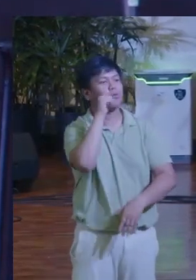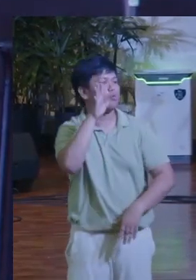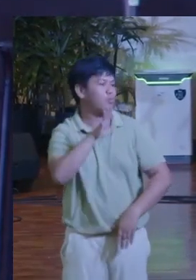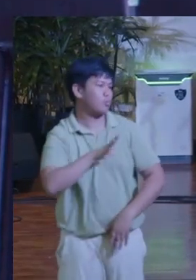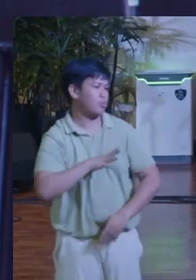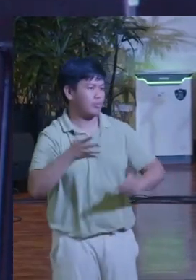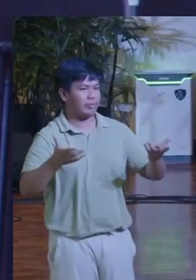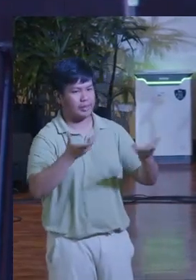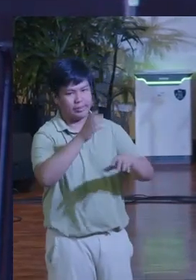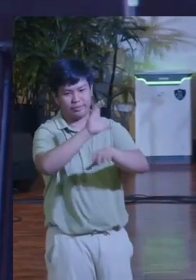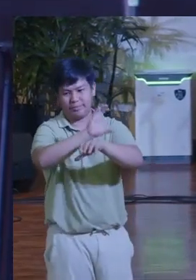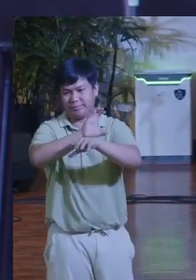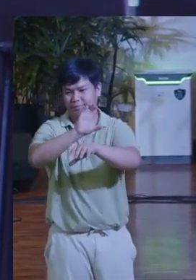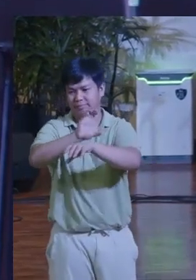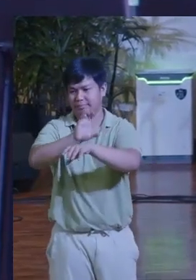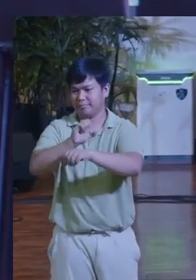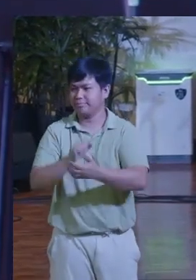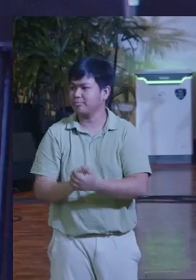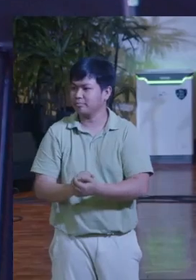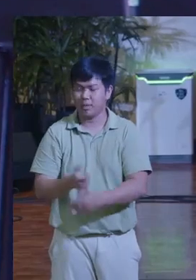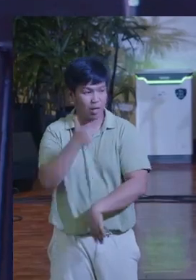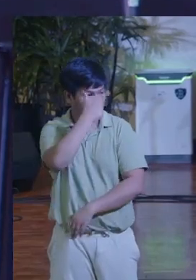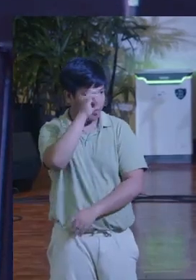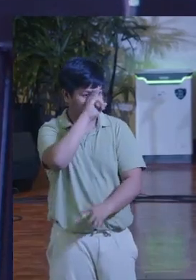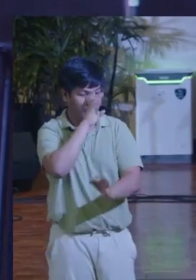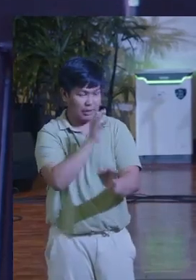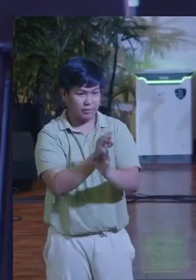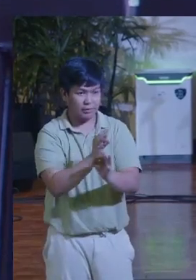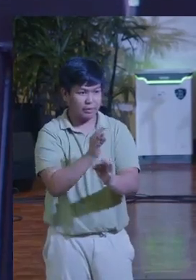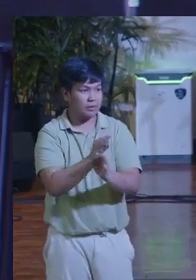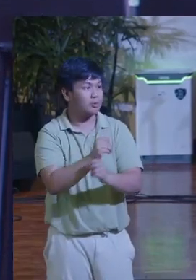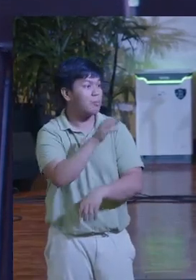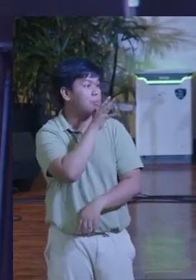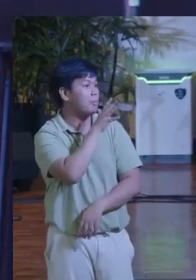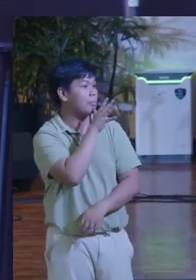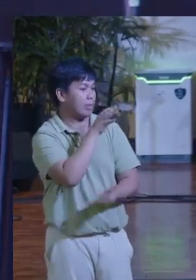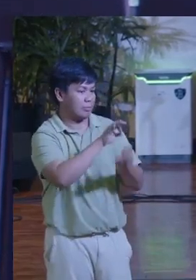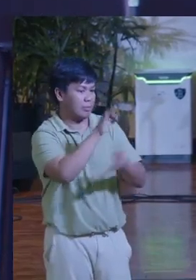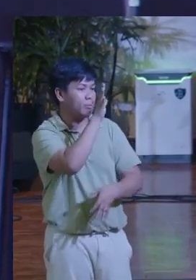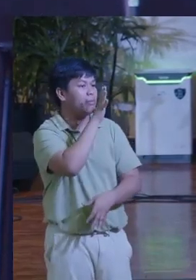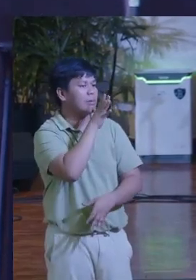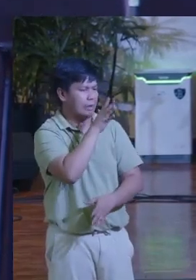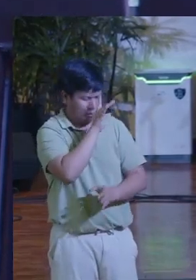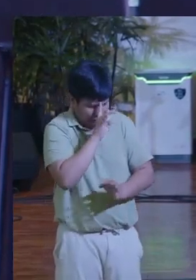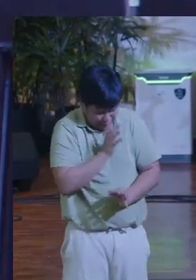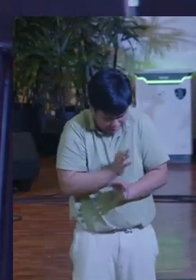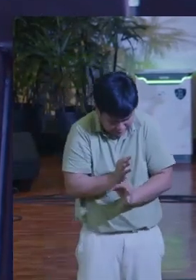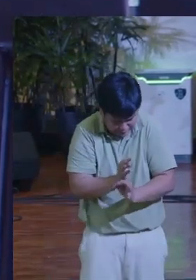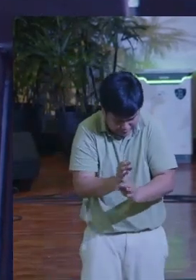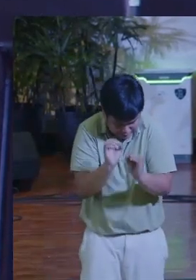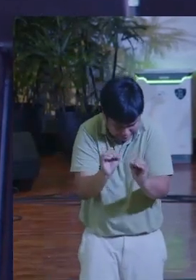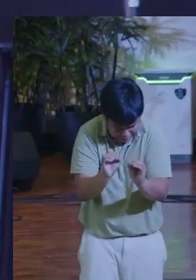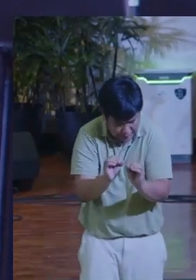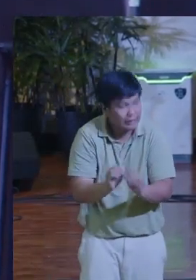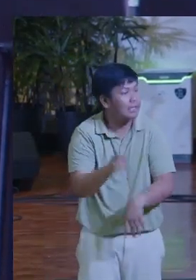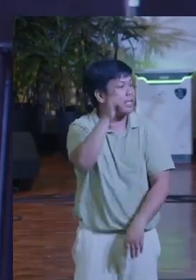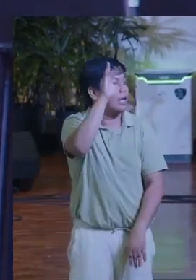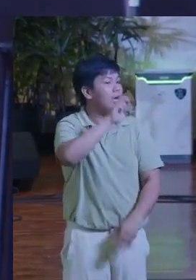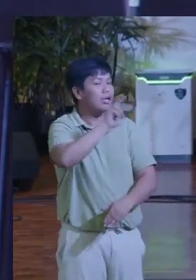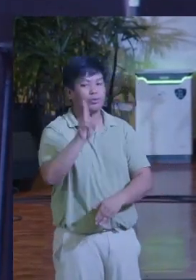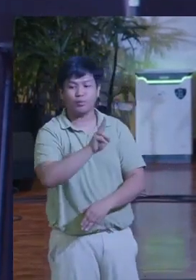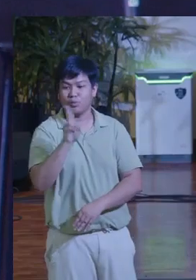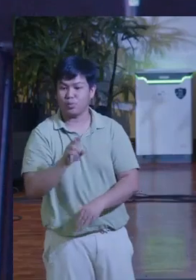mga kasama. At dahil sa kanilang faithfulness at pagtatapat, ginamit sila ng